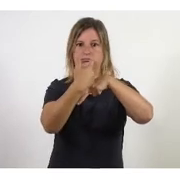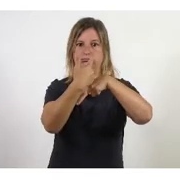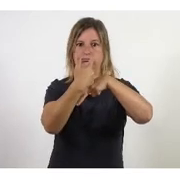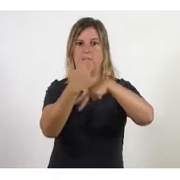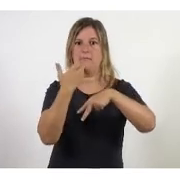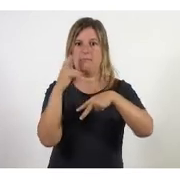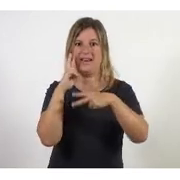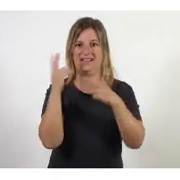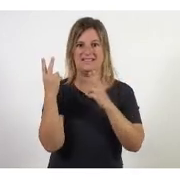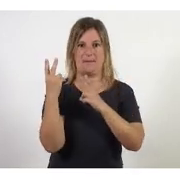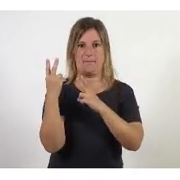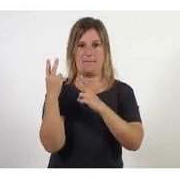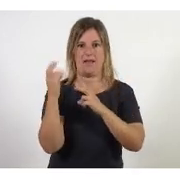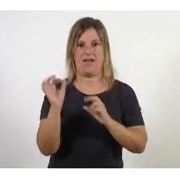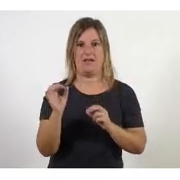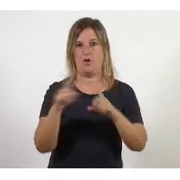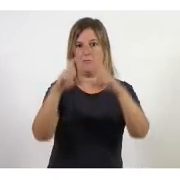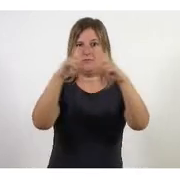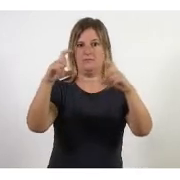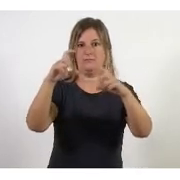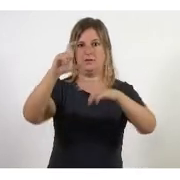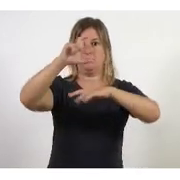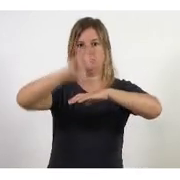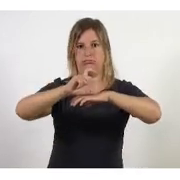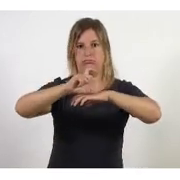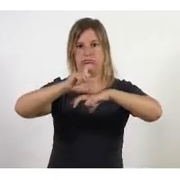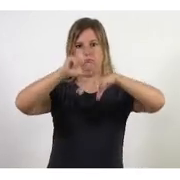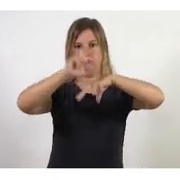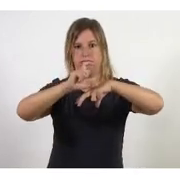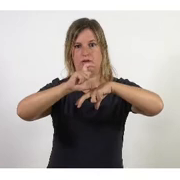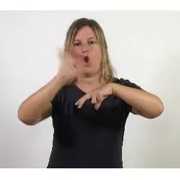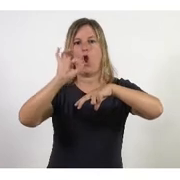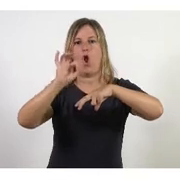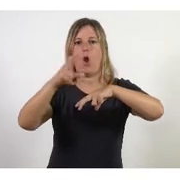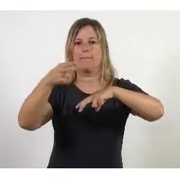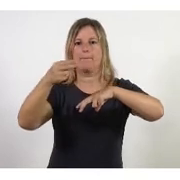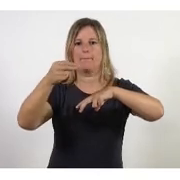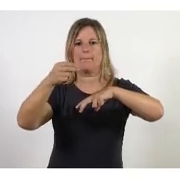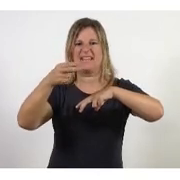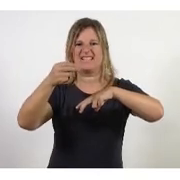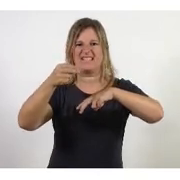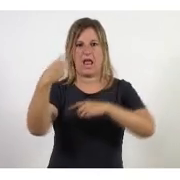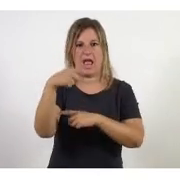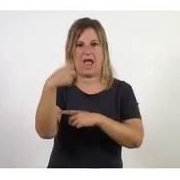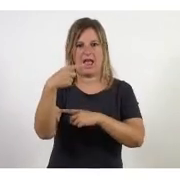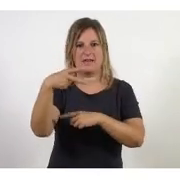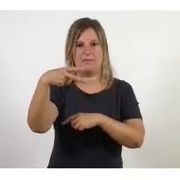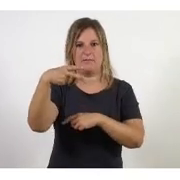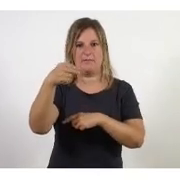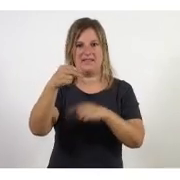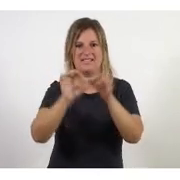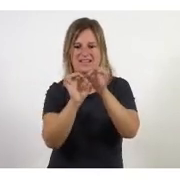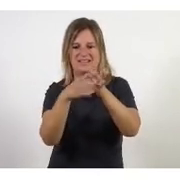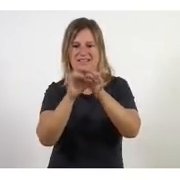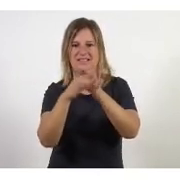en pantalla, o pot ser que agafeu una pinça, venen pinces, a les botigues unes pinces que tenen una rosca